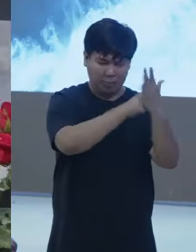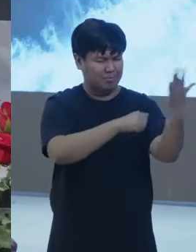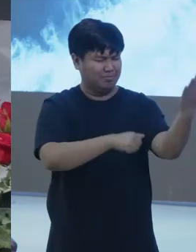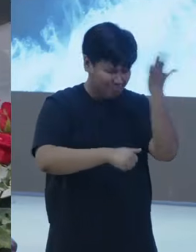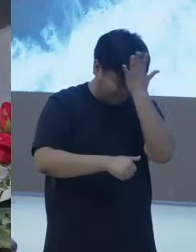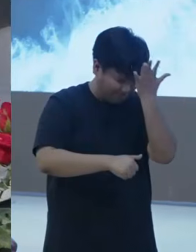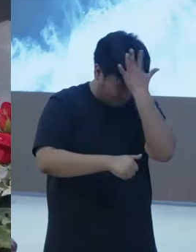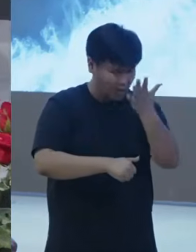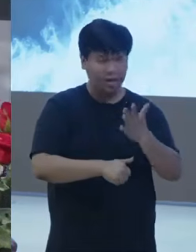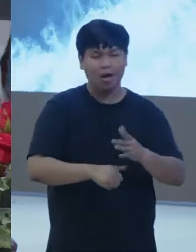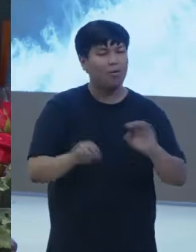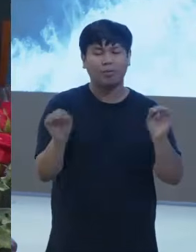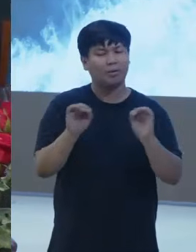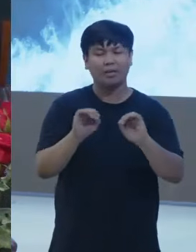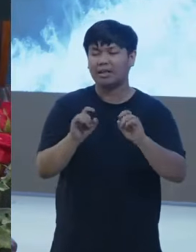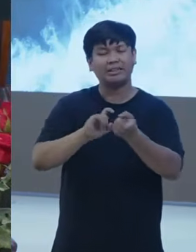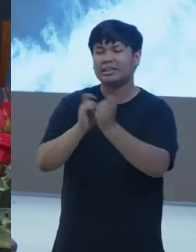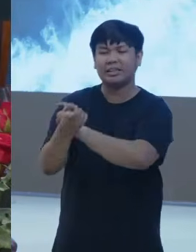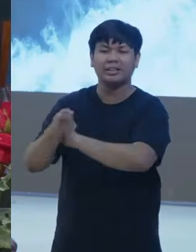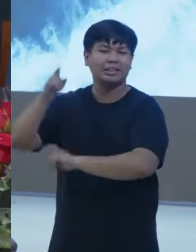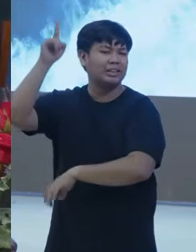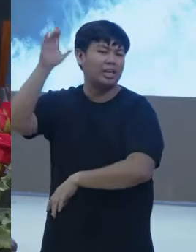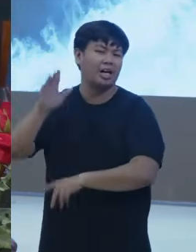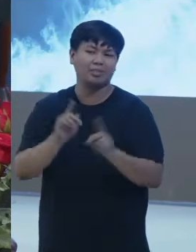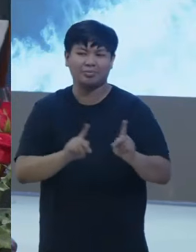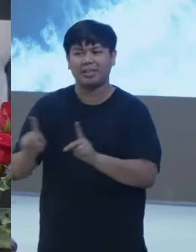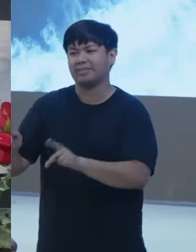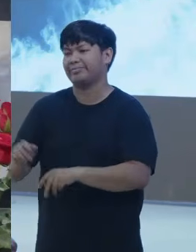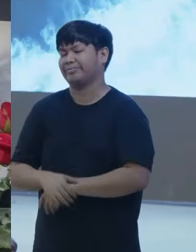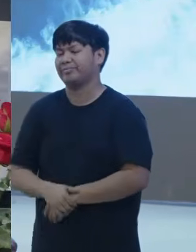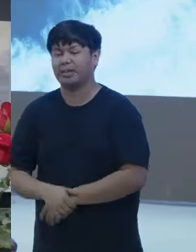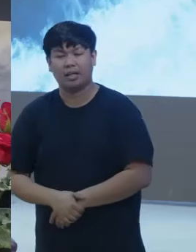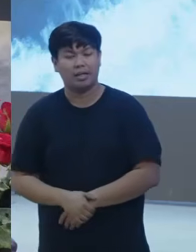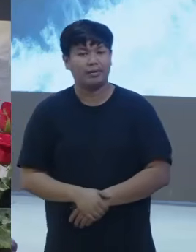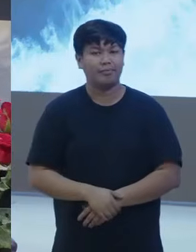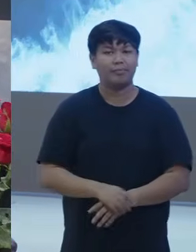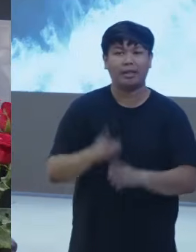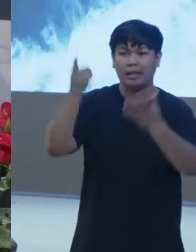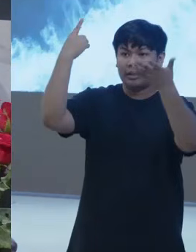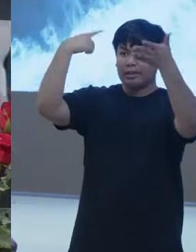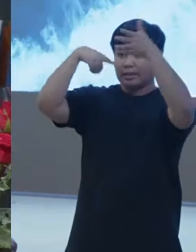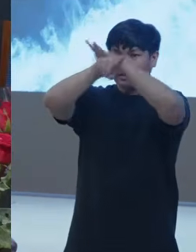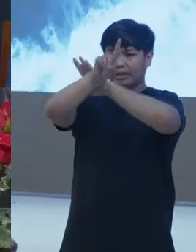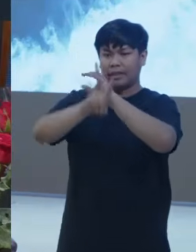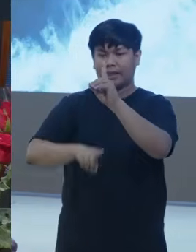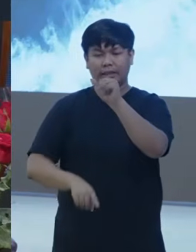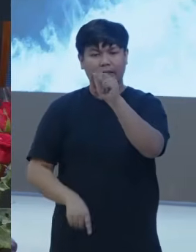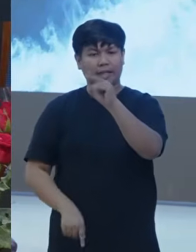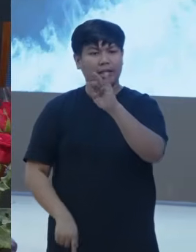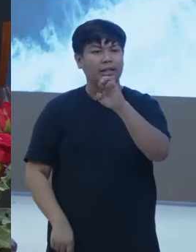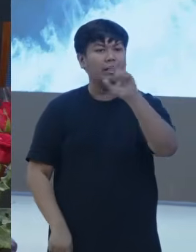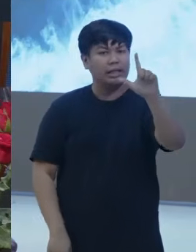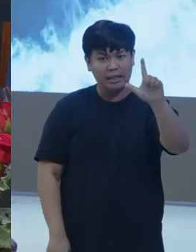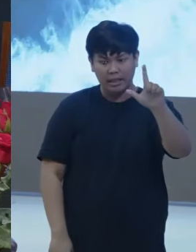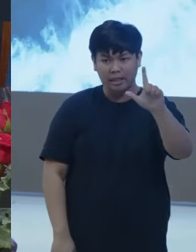Daniel 4:35. Ang sumulat po nito ay si Nebuchadnezzar. Si Nebuchadnezzar nagmayabang. Naku, ang galing-galing